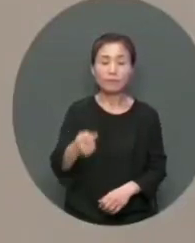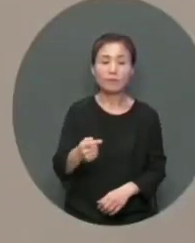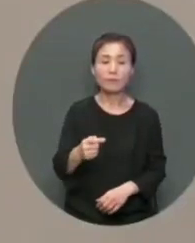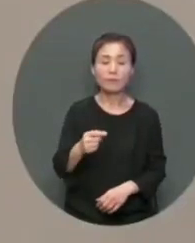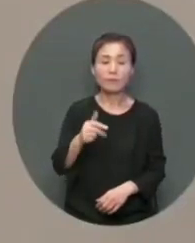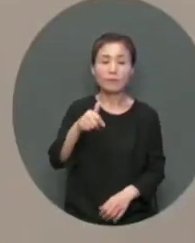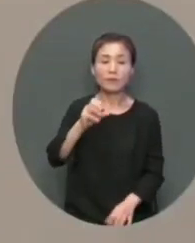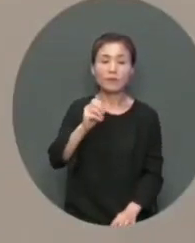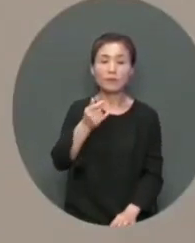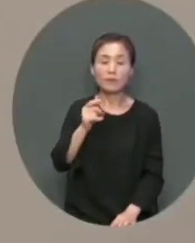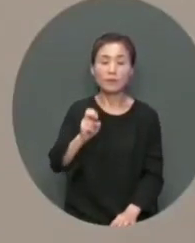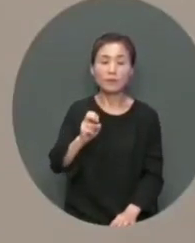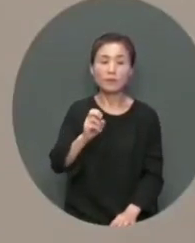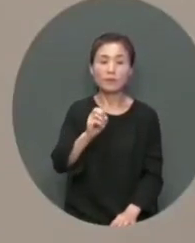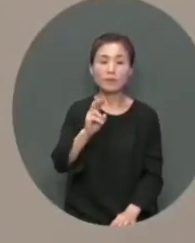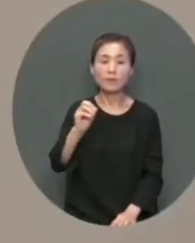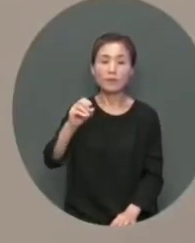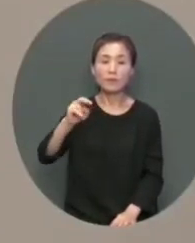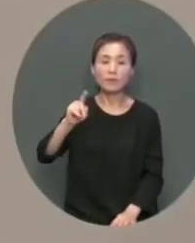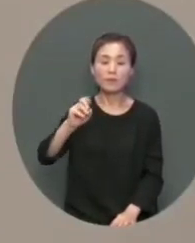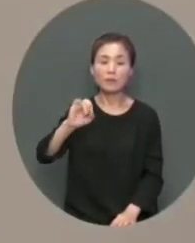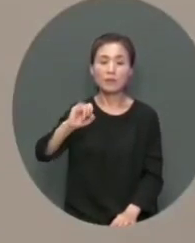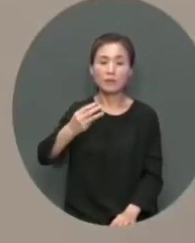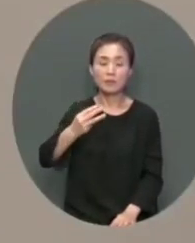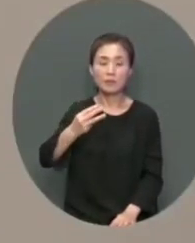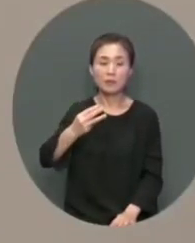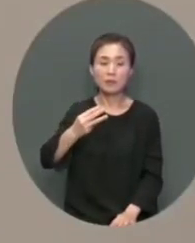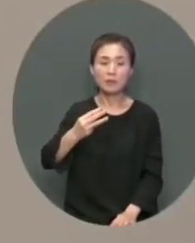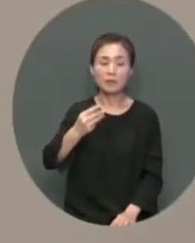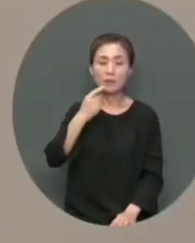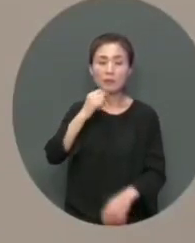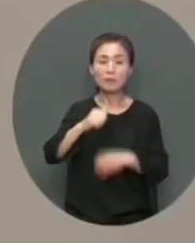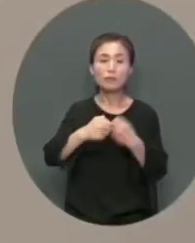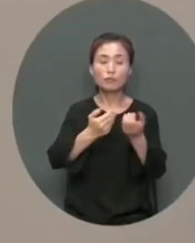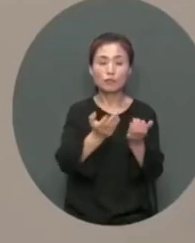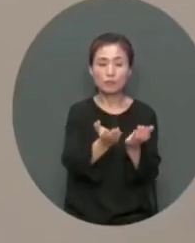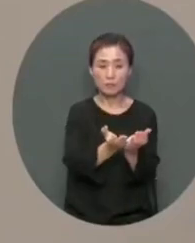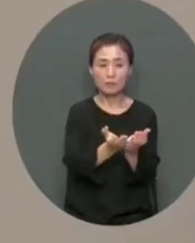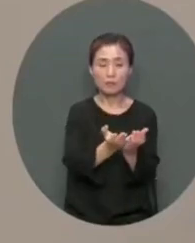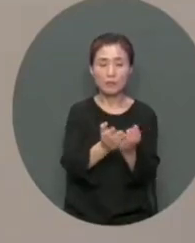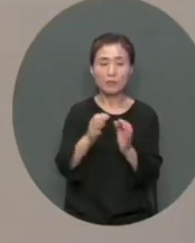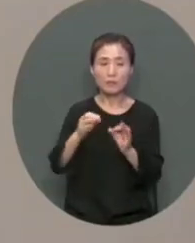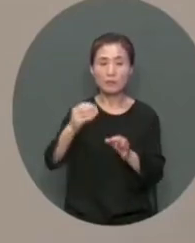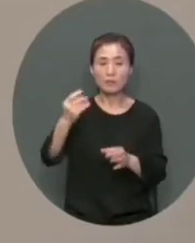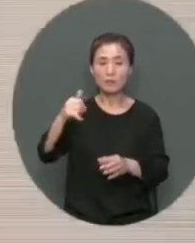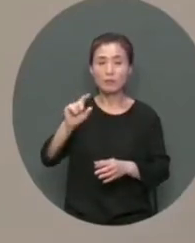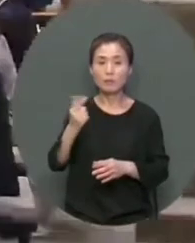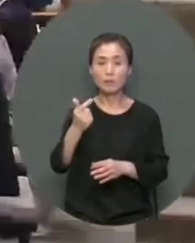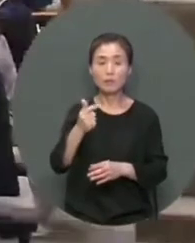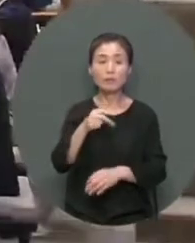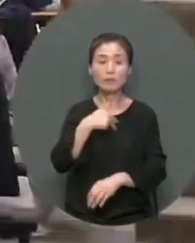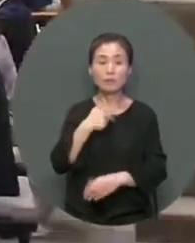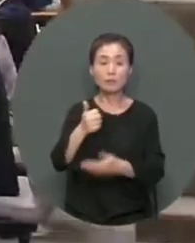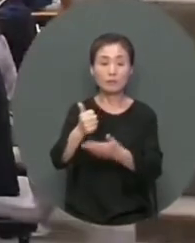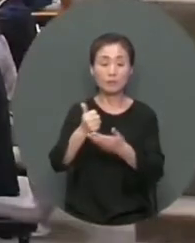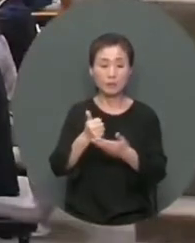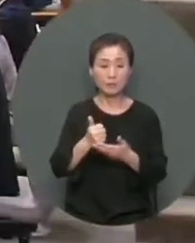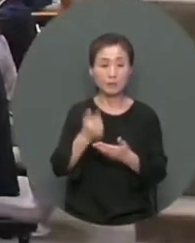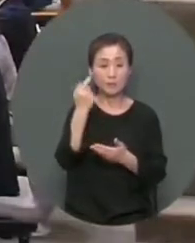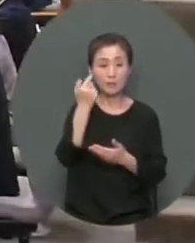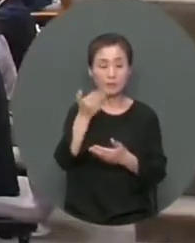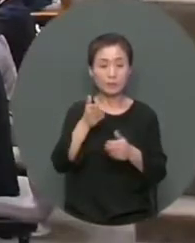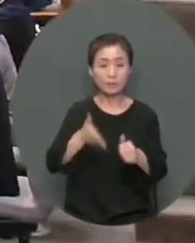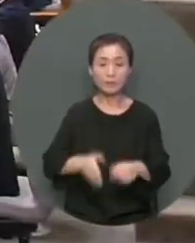경남 양산을 출신의 더불어민주당 김두관 의원 나오셔서 질문해 주시기 바랍니다.